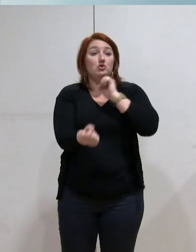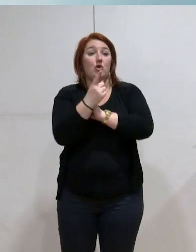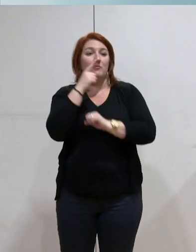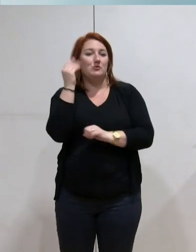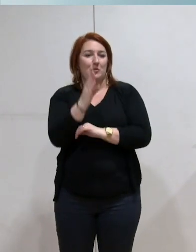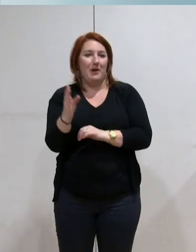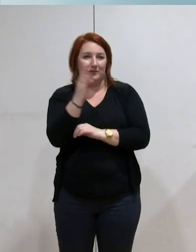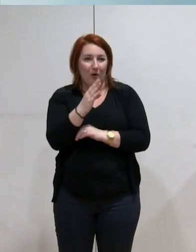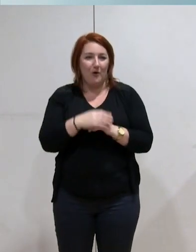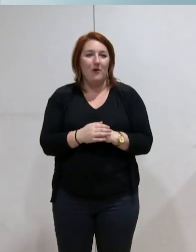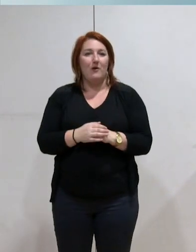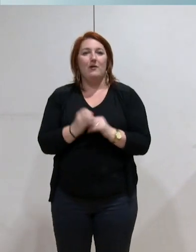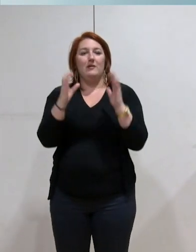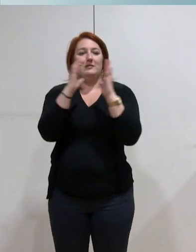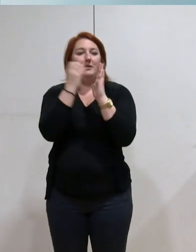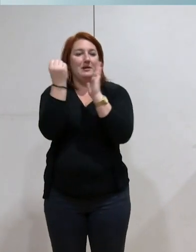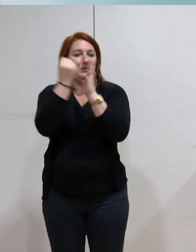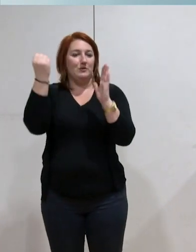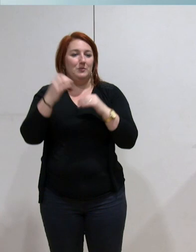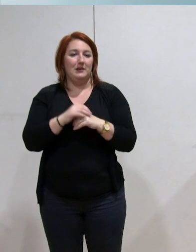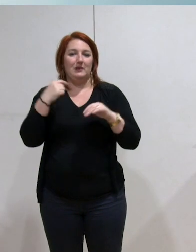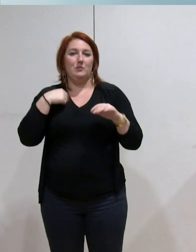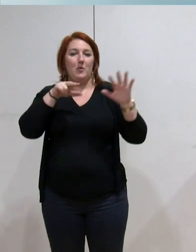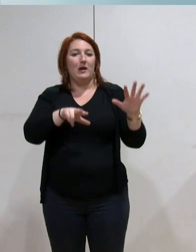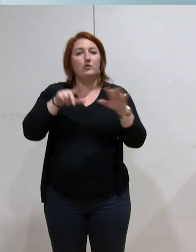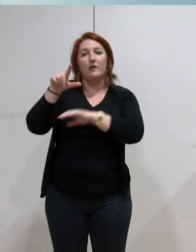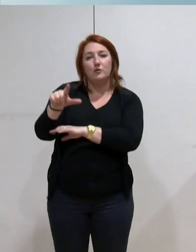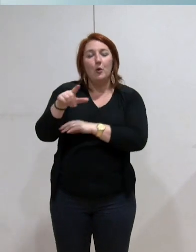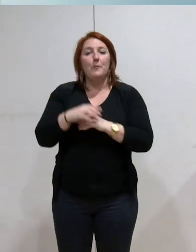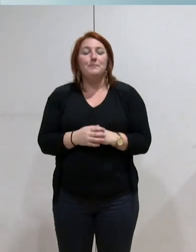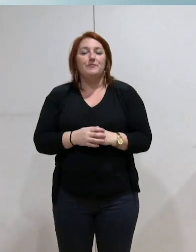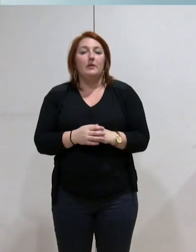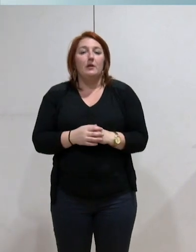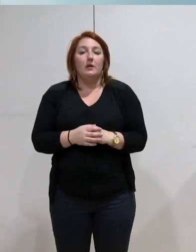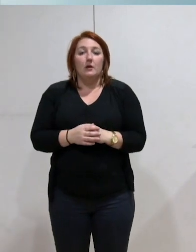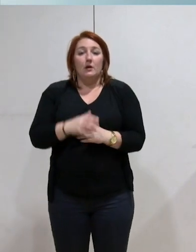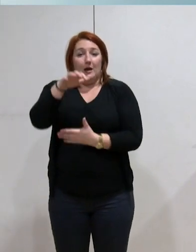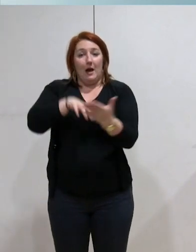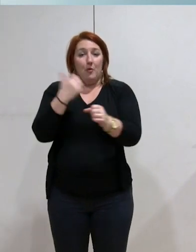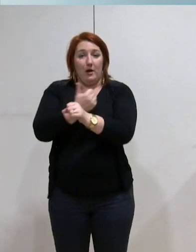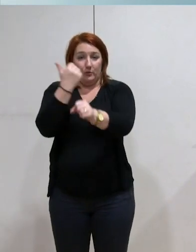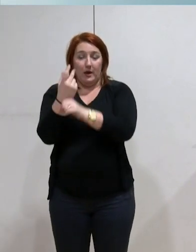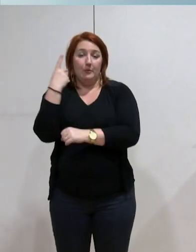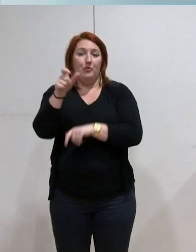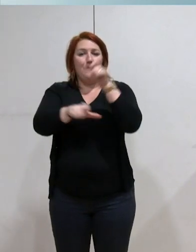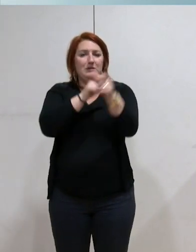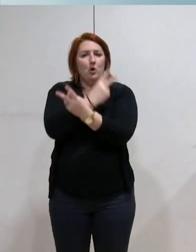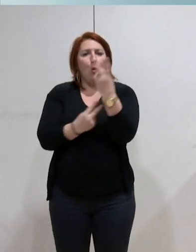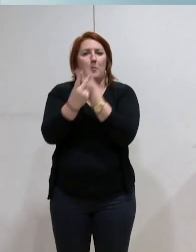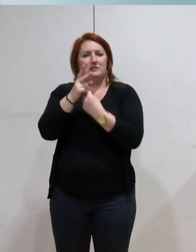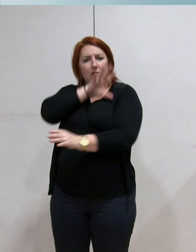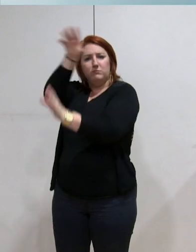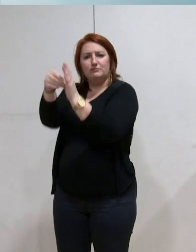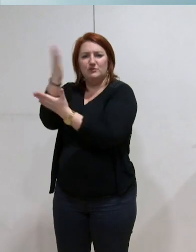d'Olivier Bertrand délibération adoptée la 82 il s'agit du rapport annuel des représentants au conseil